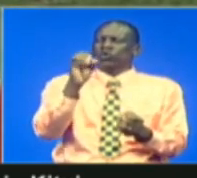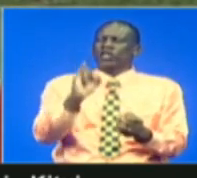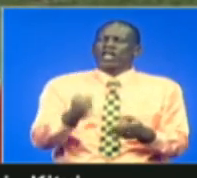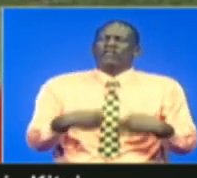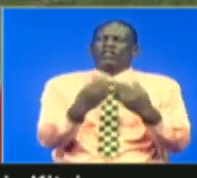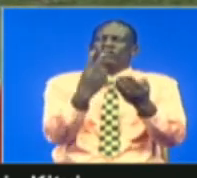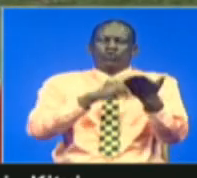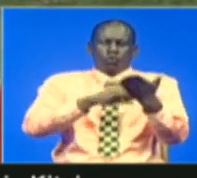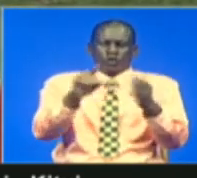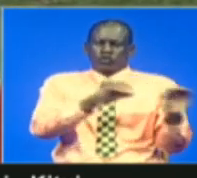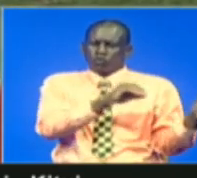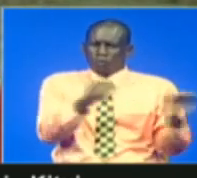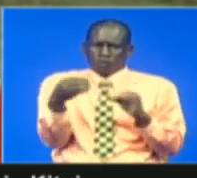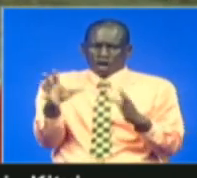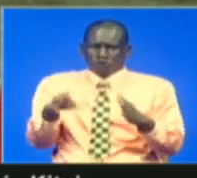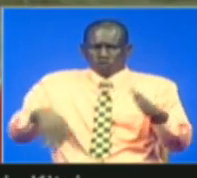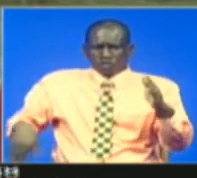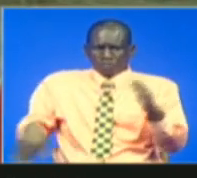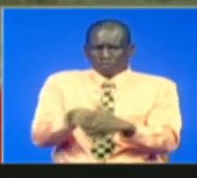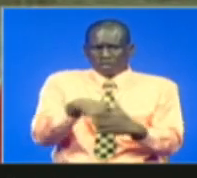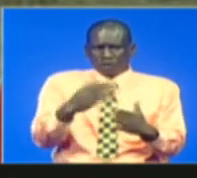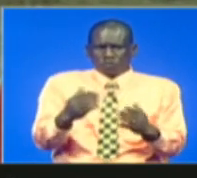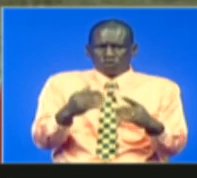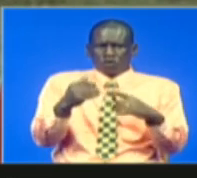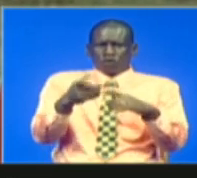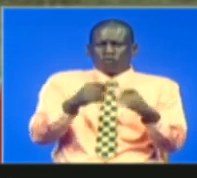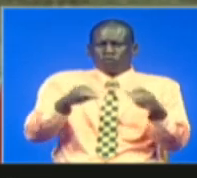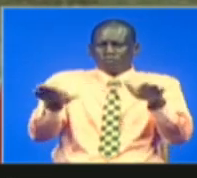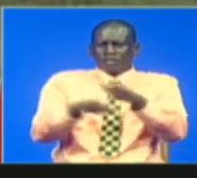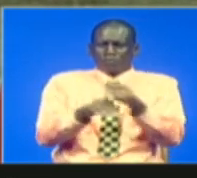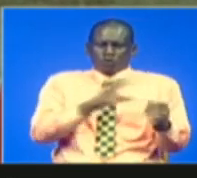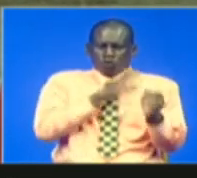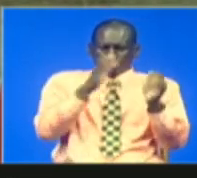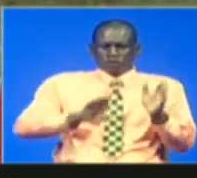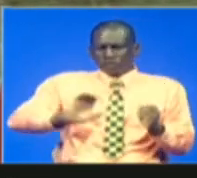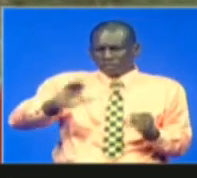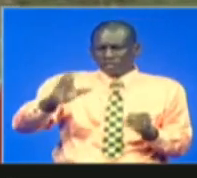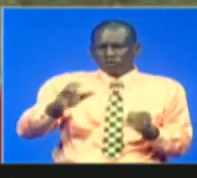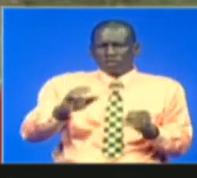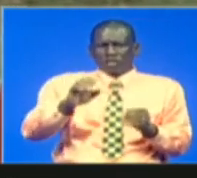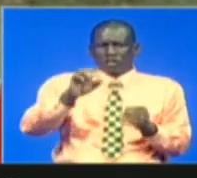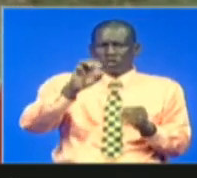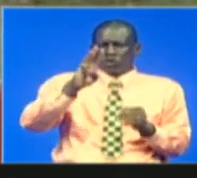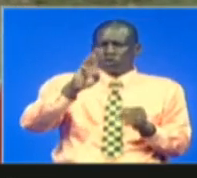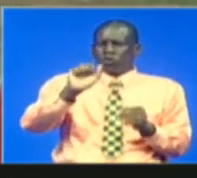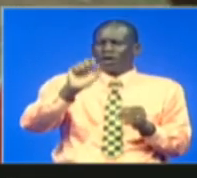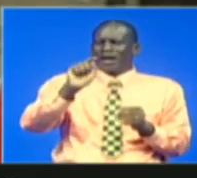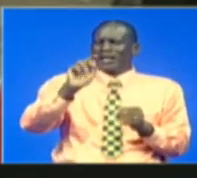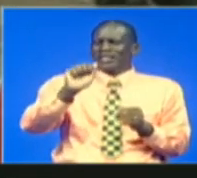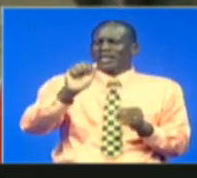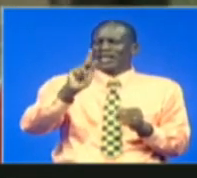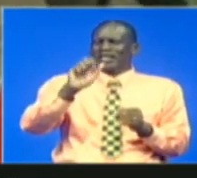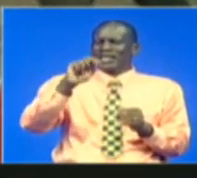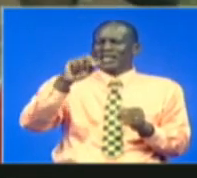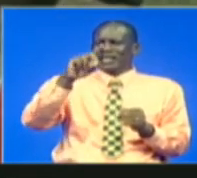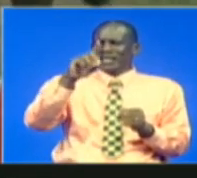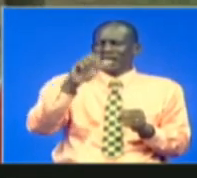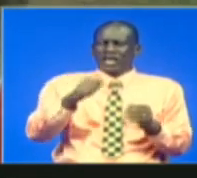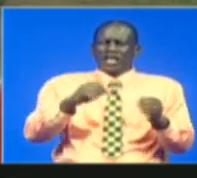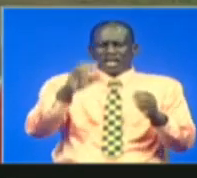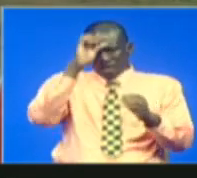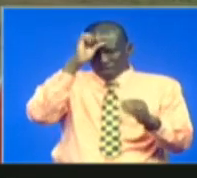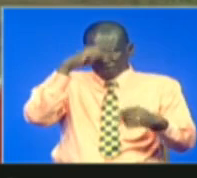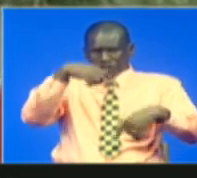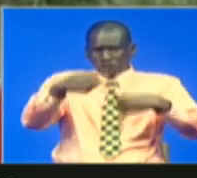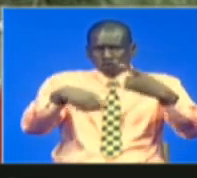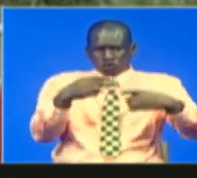la sivyo waondolewe. Kwa mujibu wa naibu kamishna wa kaunti hiyo Felix Watakila, serikali inaendelea na shughuli ya